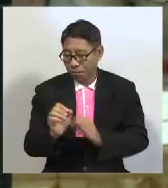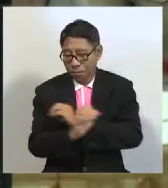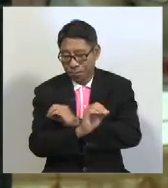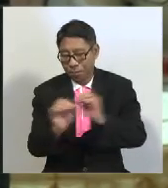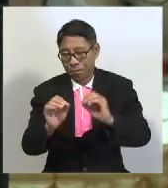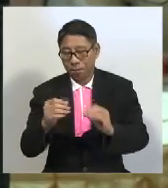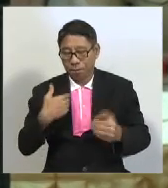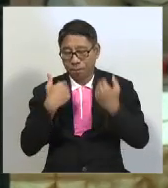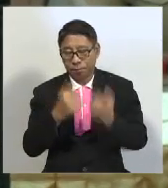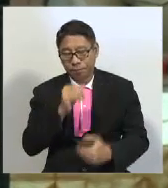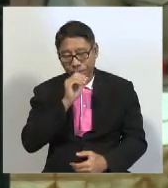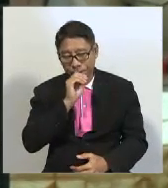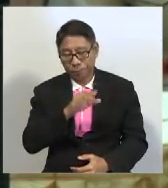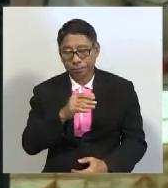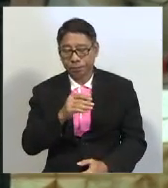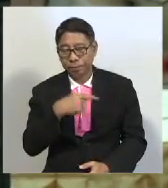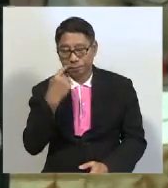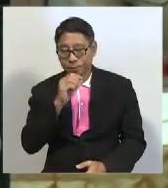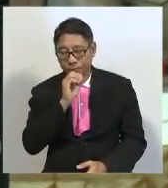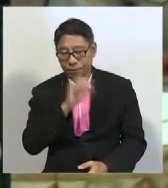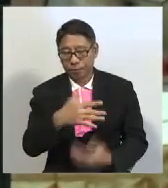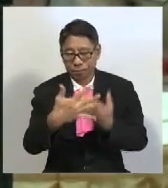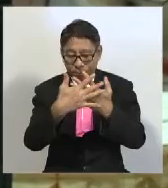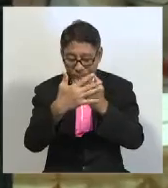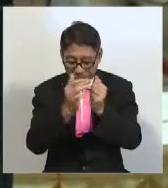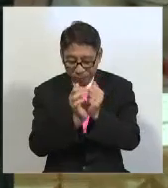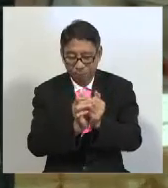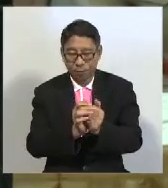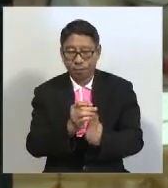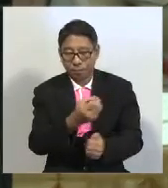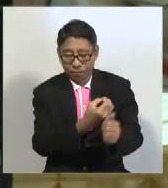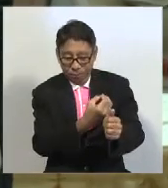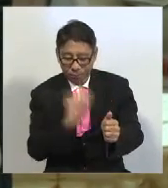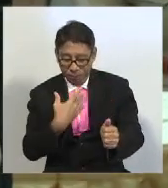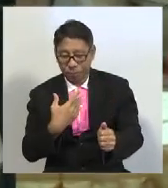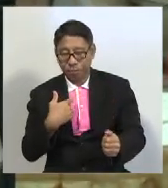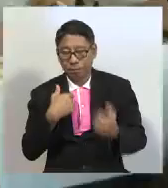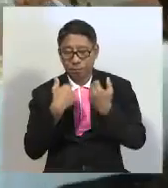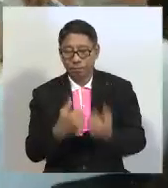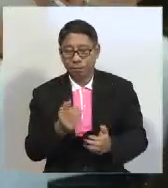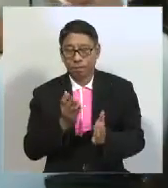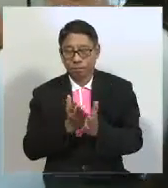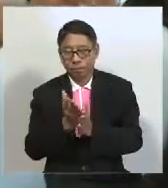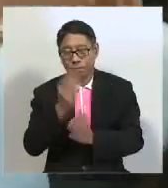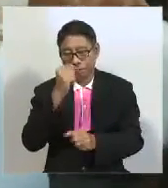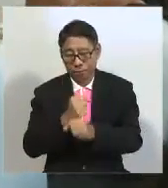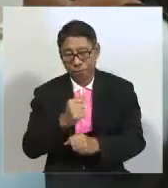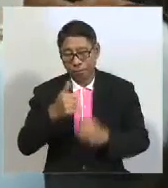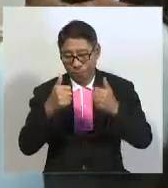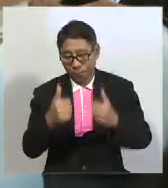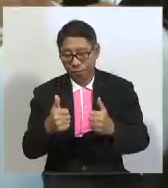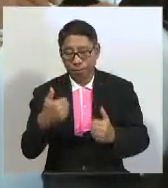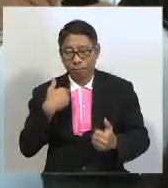สิ้นระบุนะครับว่าหากผู้ที่ถูกแจ้งความดำเนินคดีต้องการแจ้งฟ้องร้องกลับก็เป็นสิทธิ์ที่สามารถทำ